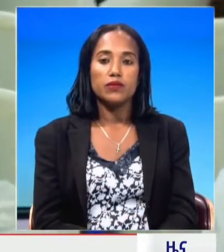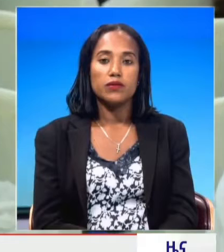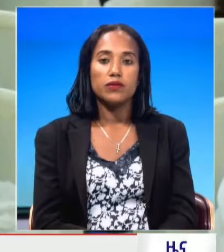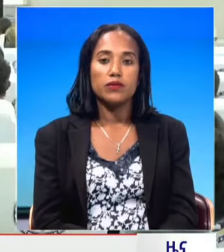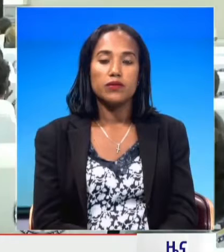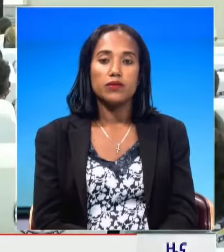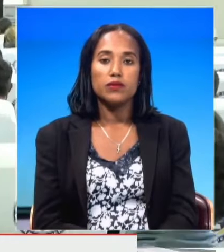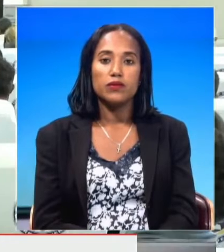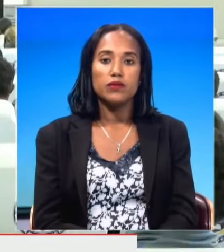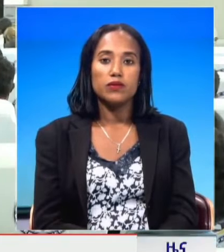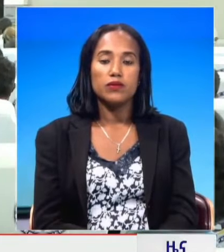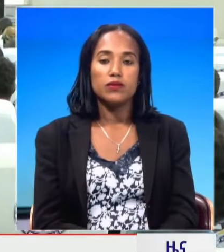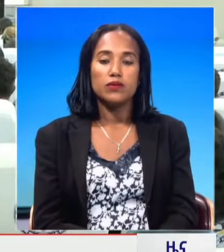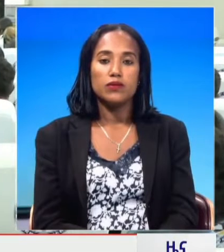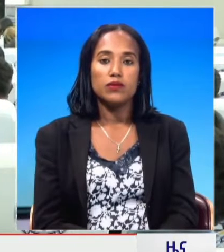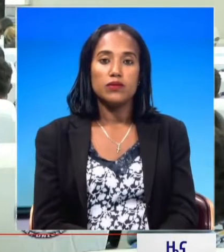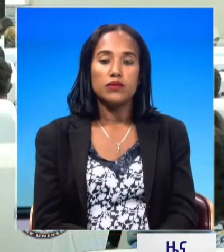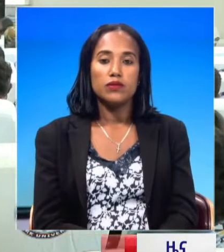ደባርቅ።